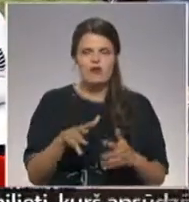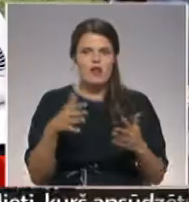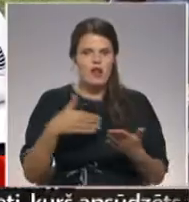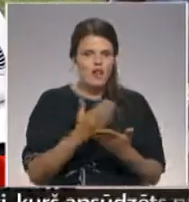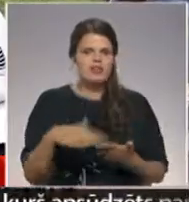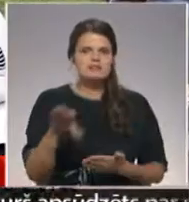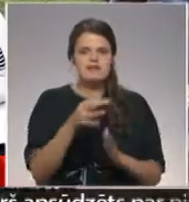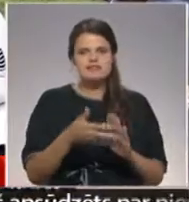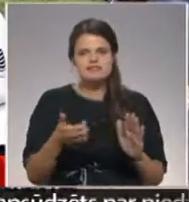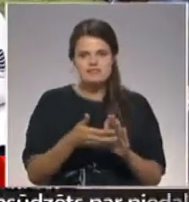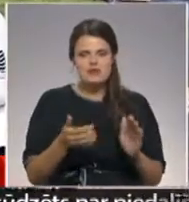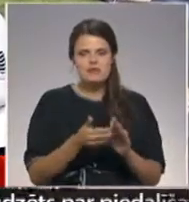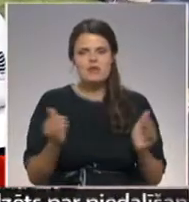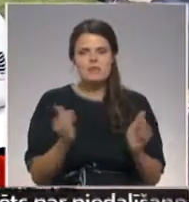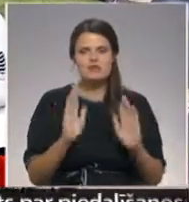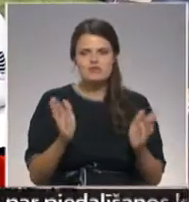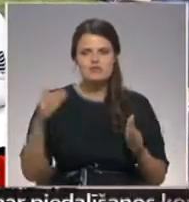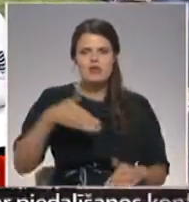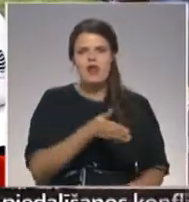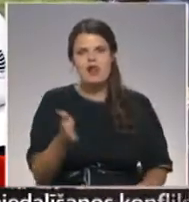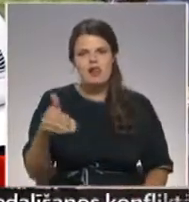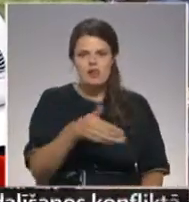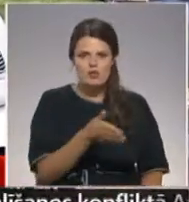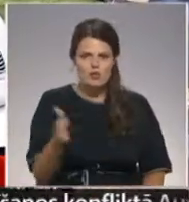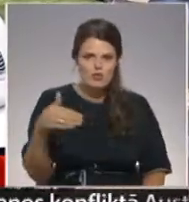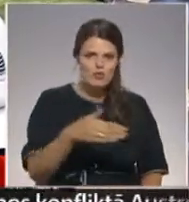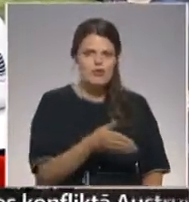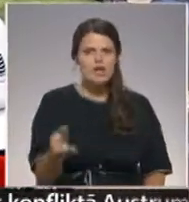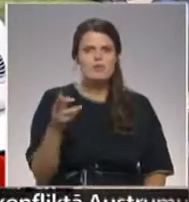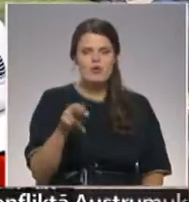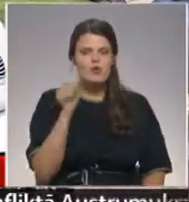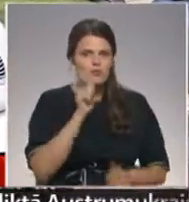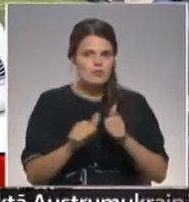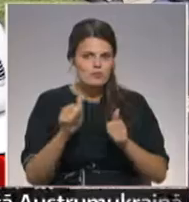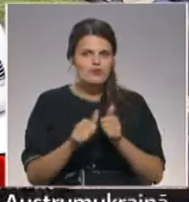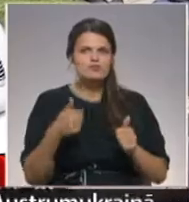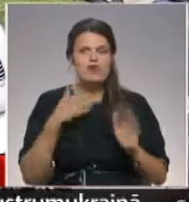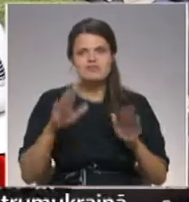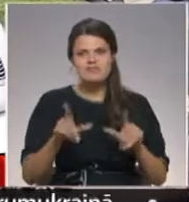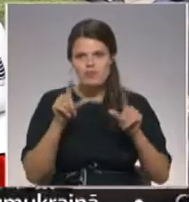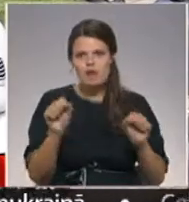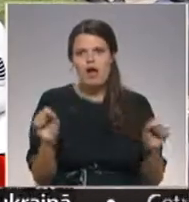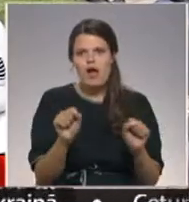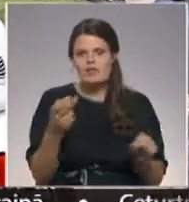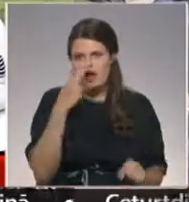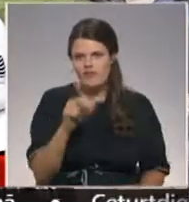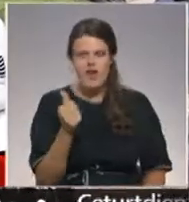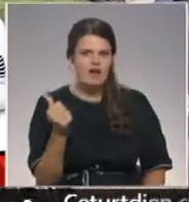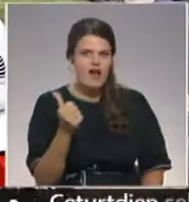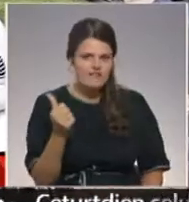lielākoties mēs izmantojam mazos ceļus ar līkumiem un virāžām, un bieži vien pat es varu braukt daudz ātrāk nekā